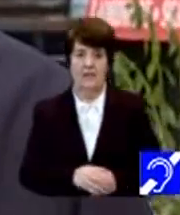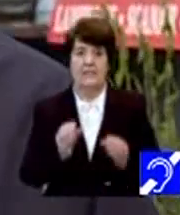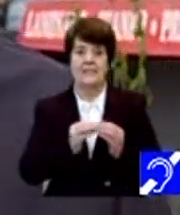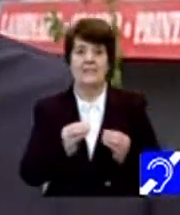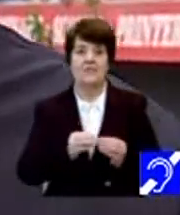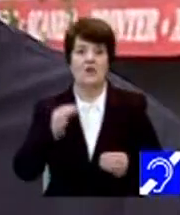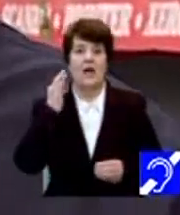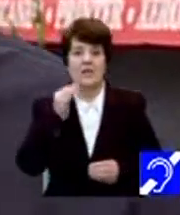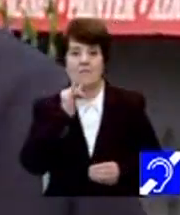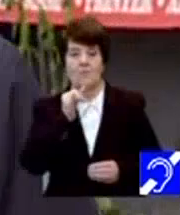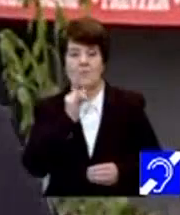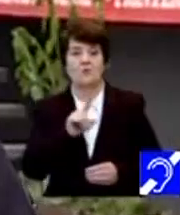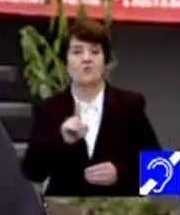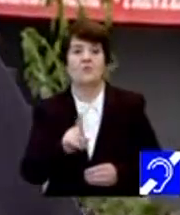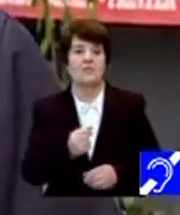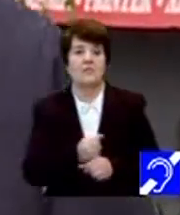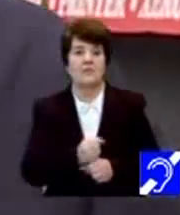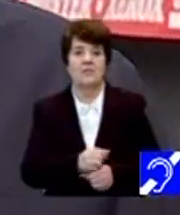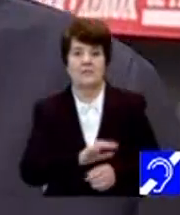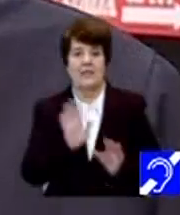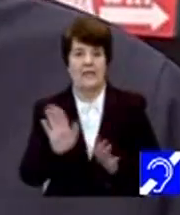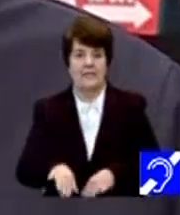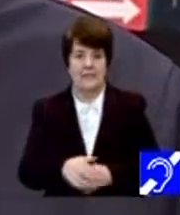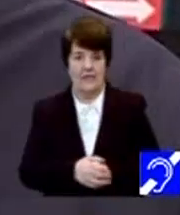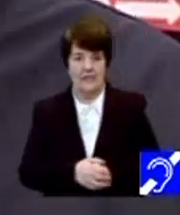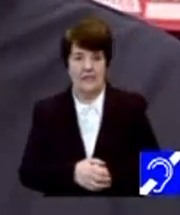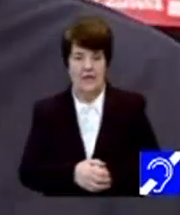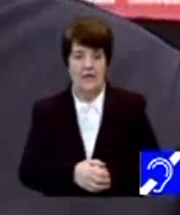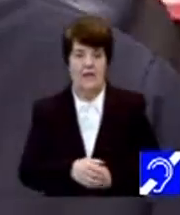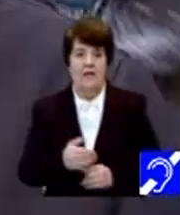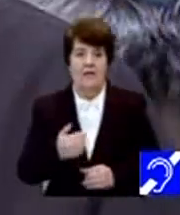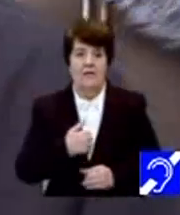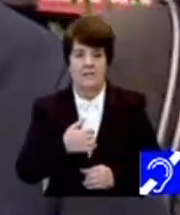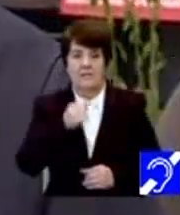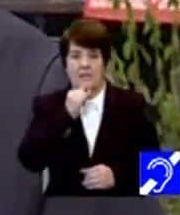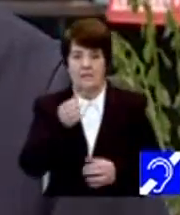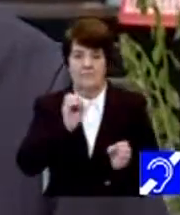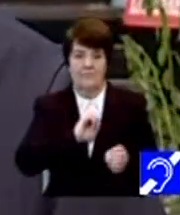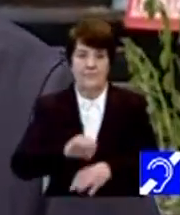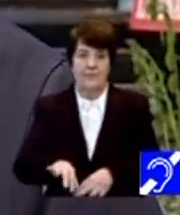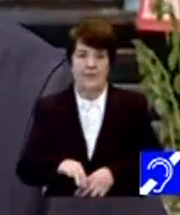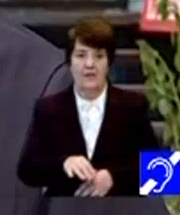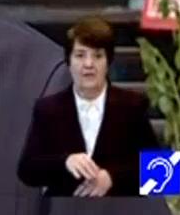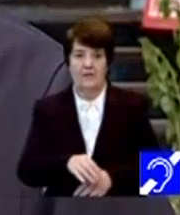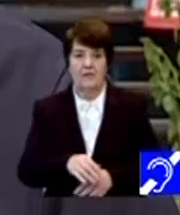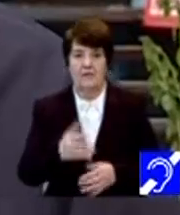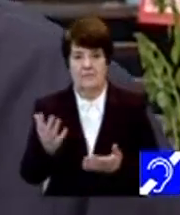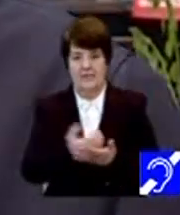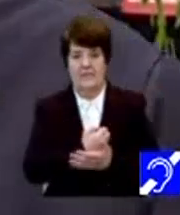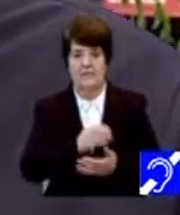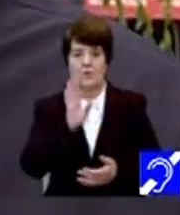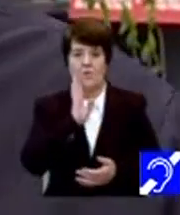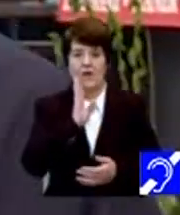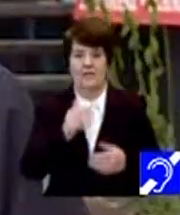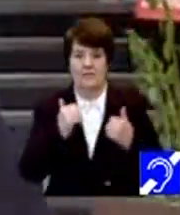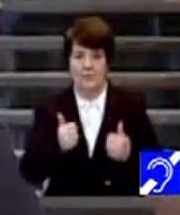10 ani fumez. Da. Spuneți, vă rog, ce v-ar determina să lăsați fumat? Și m-ar determina să lepăt fumată, să-mi găsesc o fată